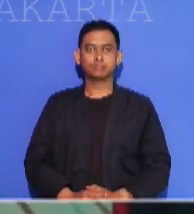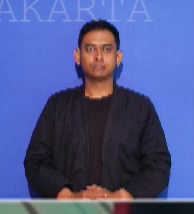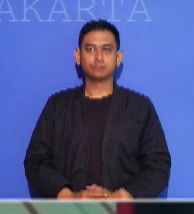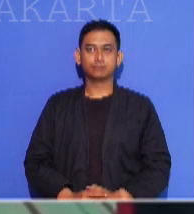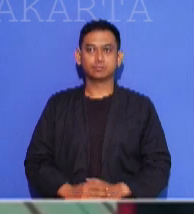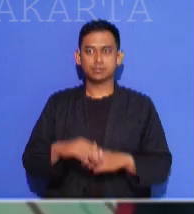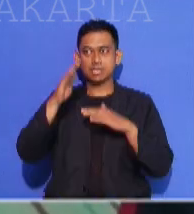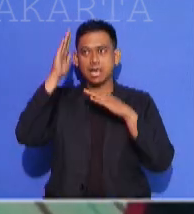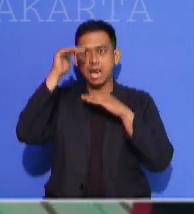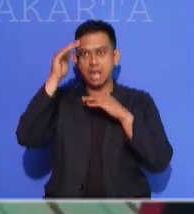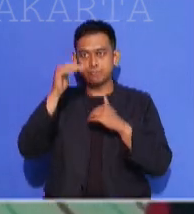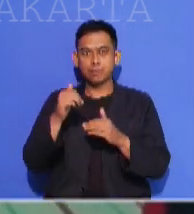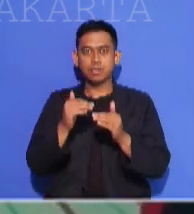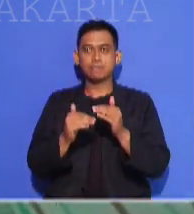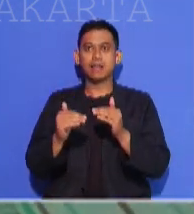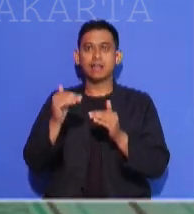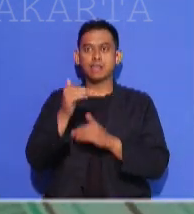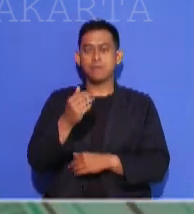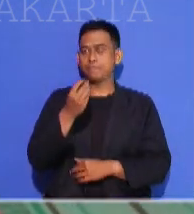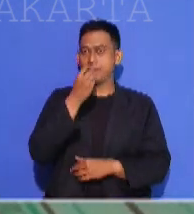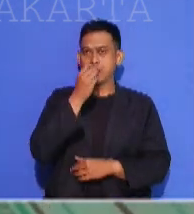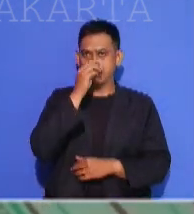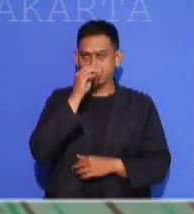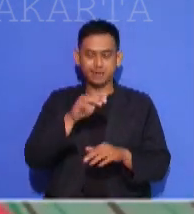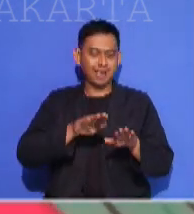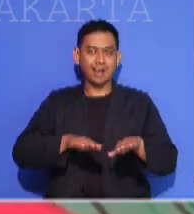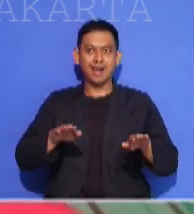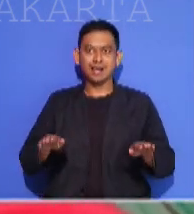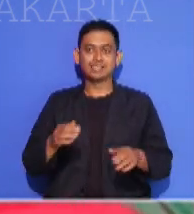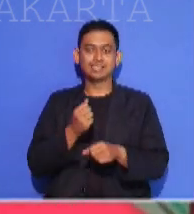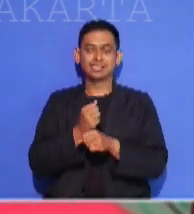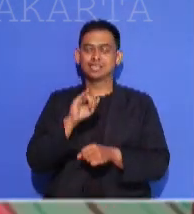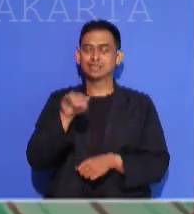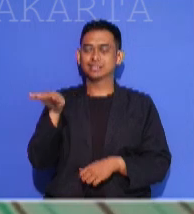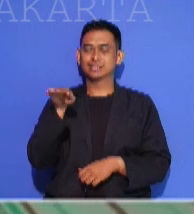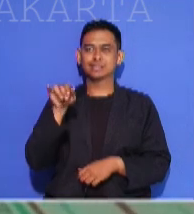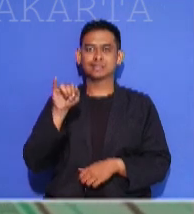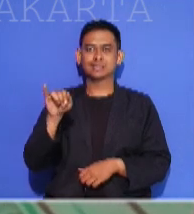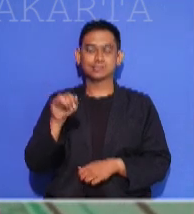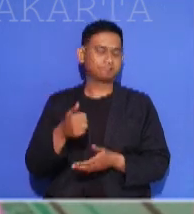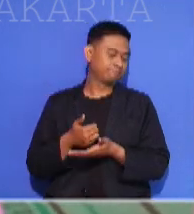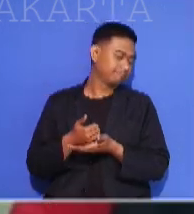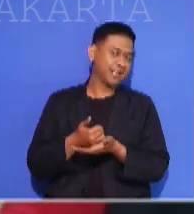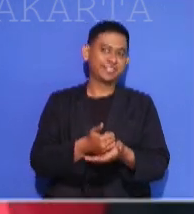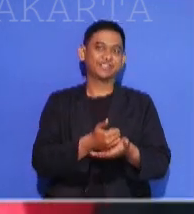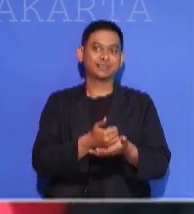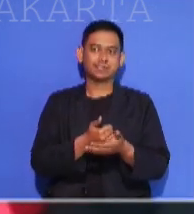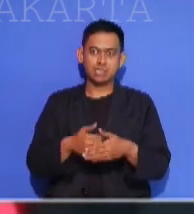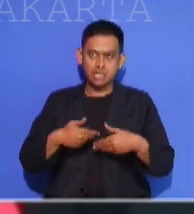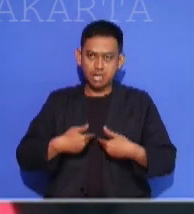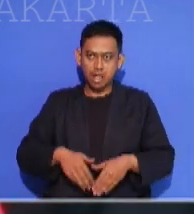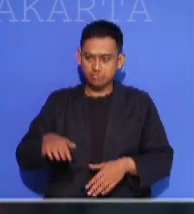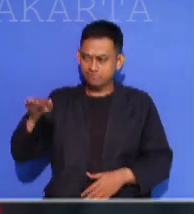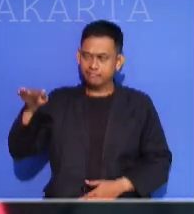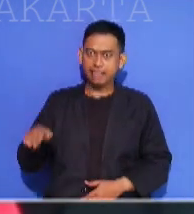peningkatan itu gizi anak bantuan buat anak bantuan anak mengatasi stunting ee apa